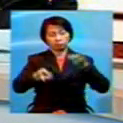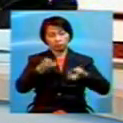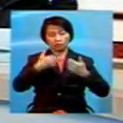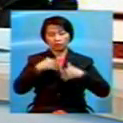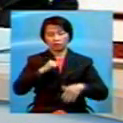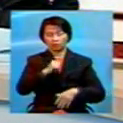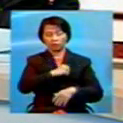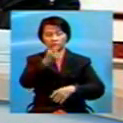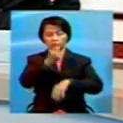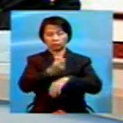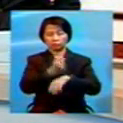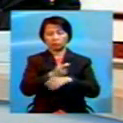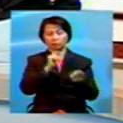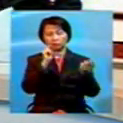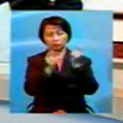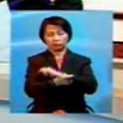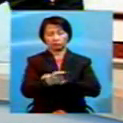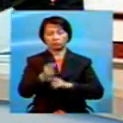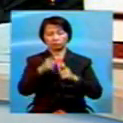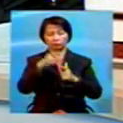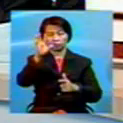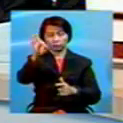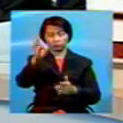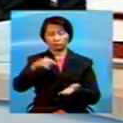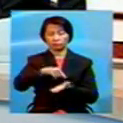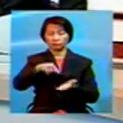anggota yang bertugas bertukar pada September